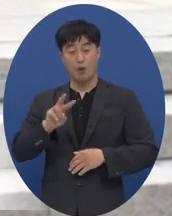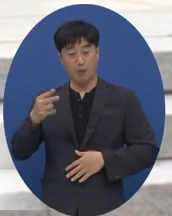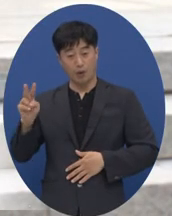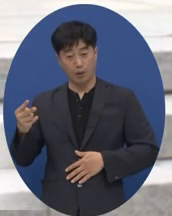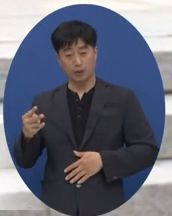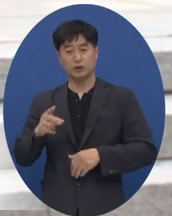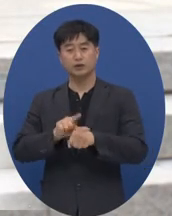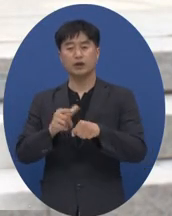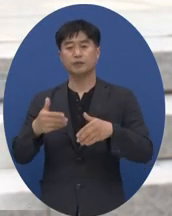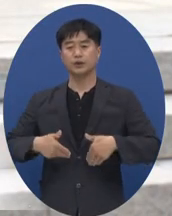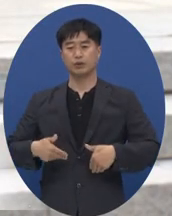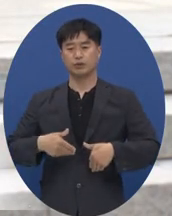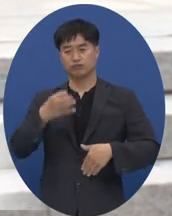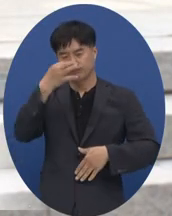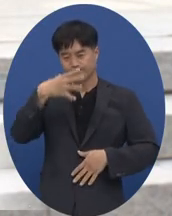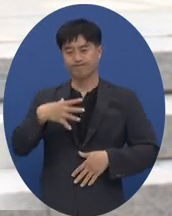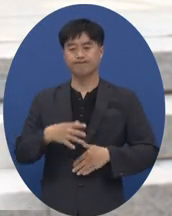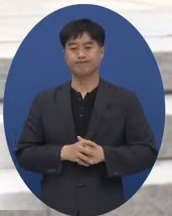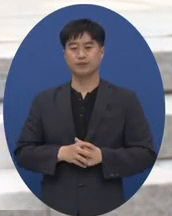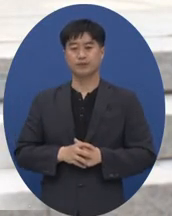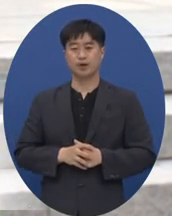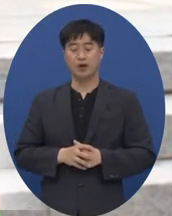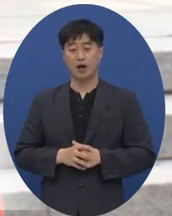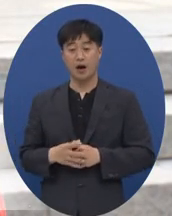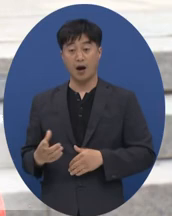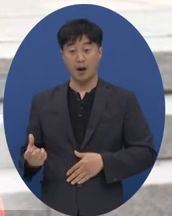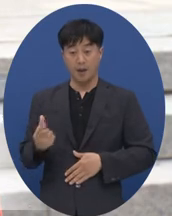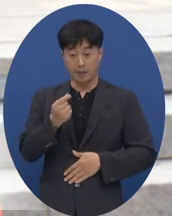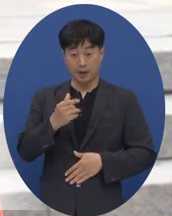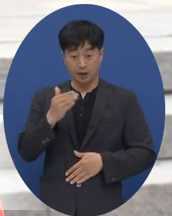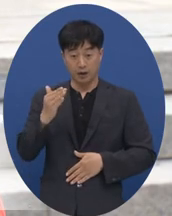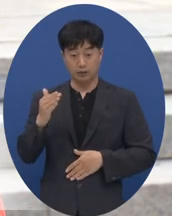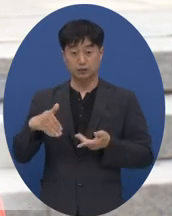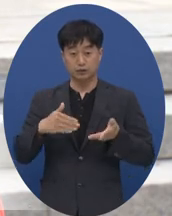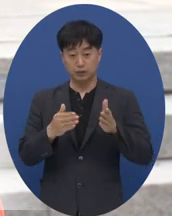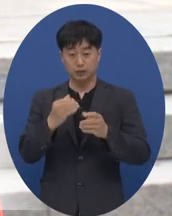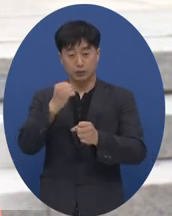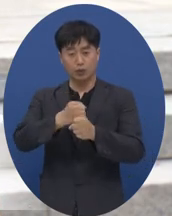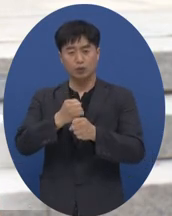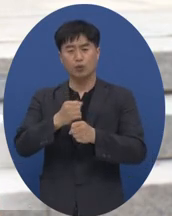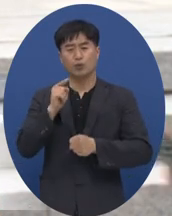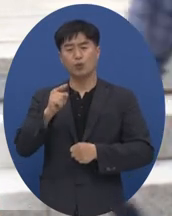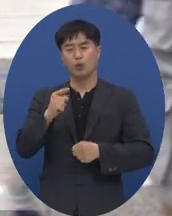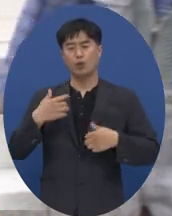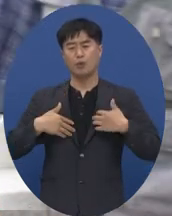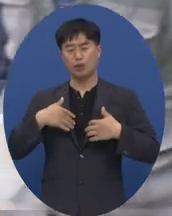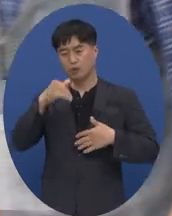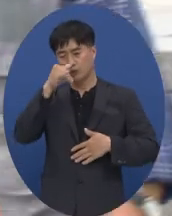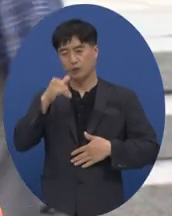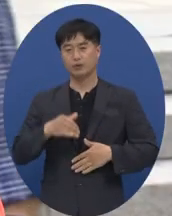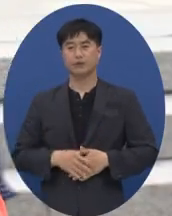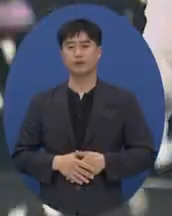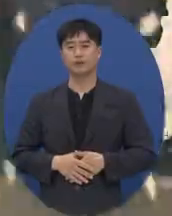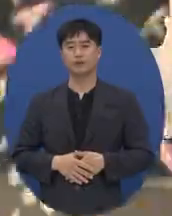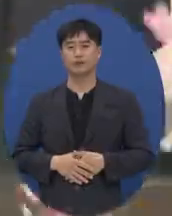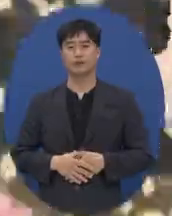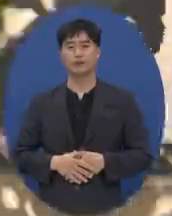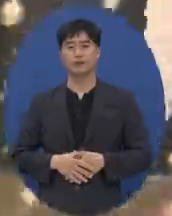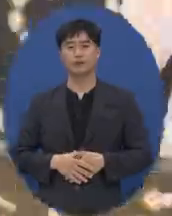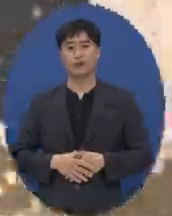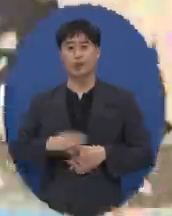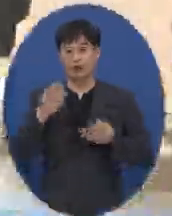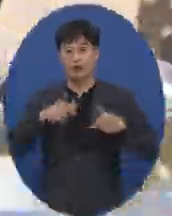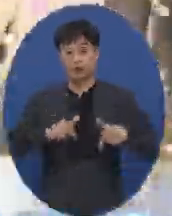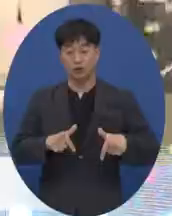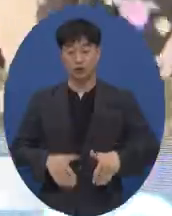시간이 많이 걸리고 힘들죠. 뭐 바로 가는 노선이 생긴다면 그보다 또뭐 반가운 일은 없죠.